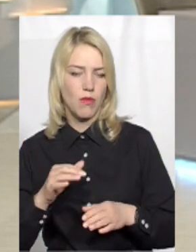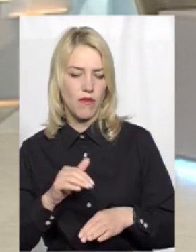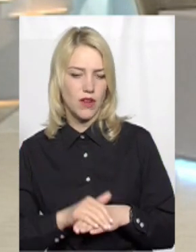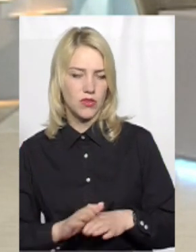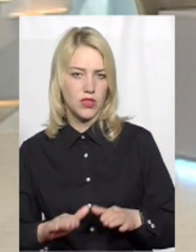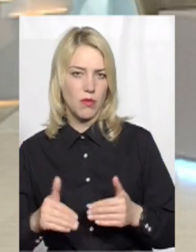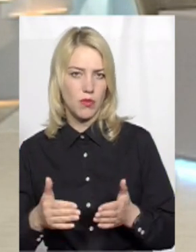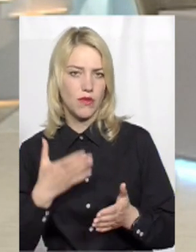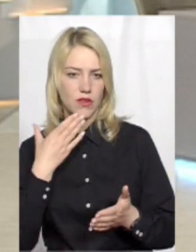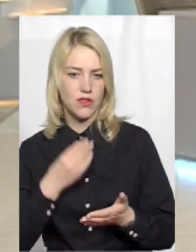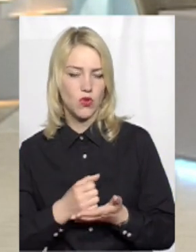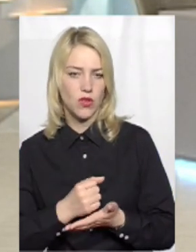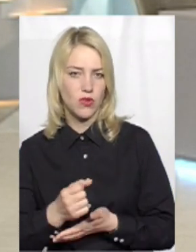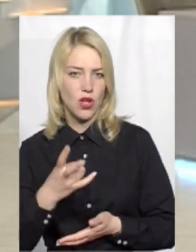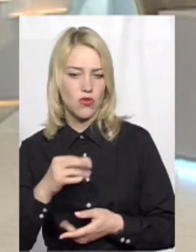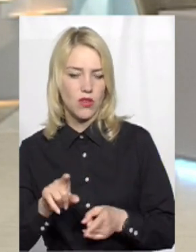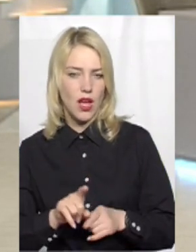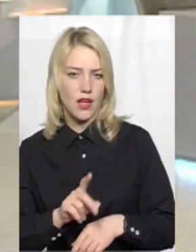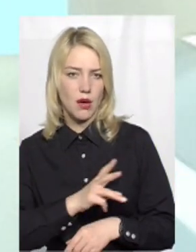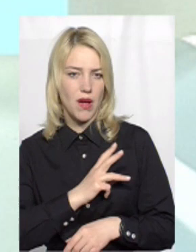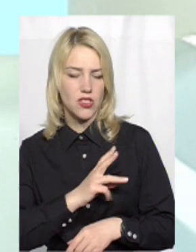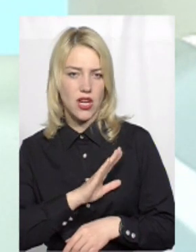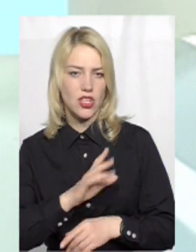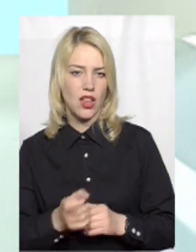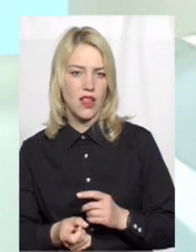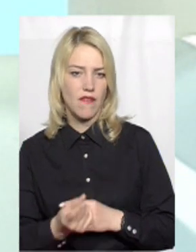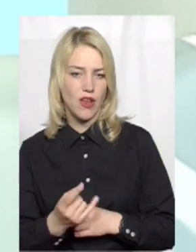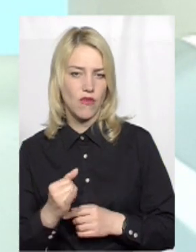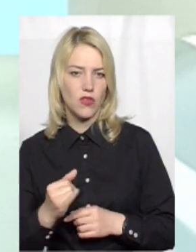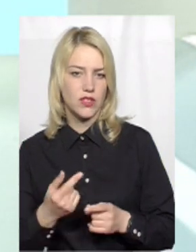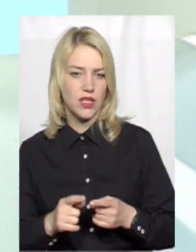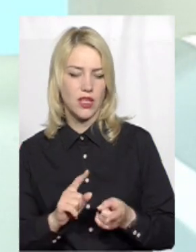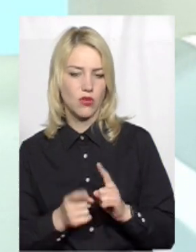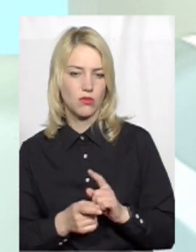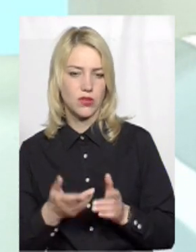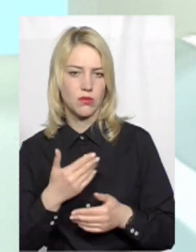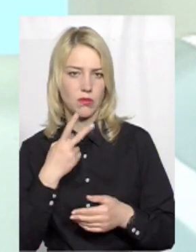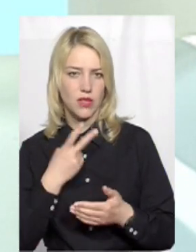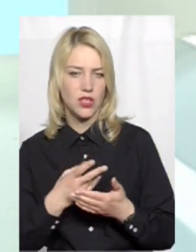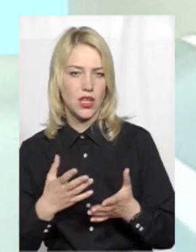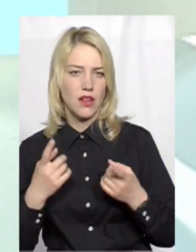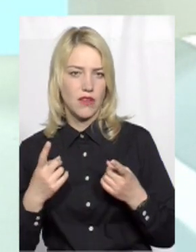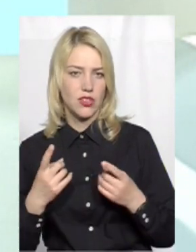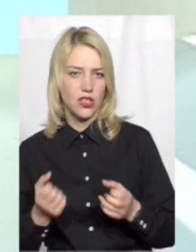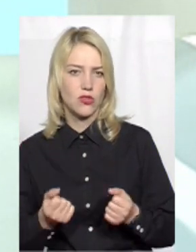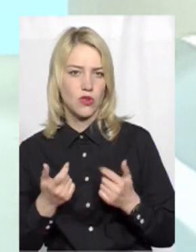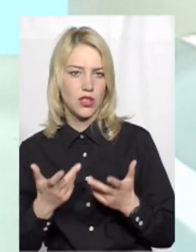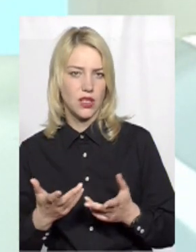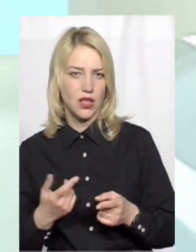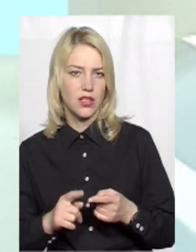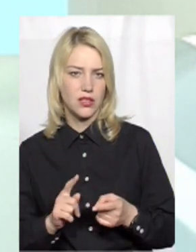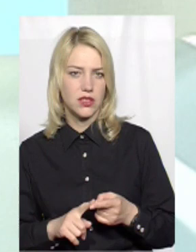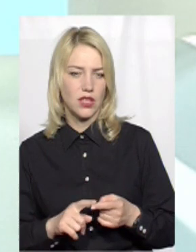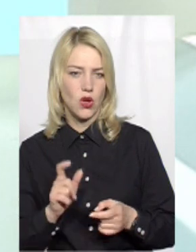факту запропонувати свою кандидатуру. Але таких бажаючих не виявилося. Натомість ми бачили величезну кількість